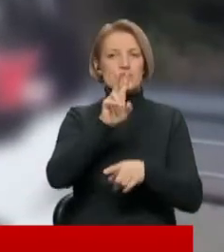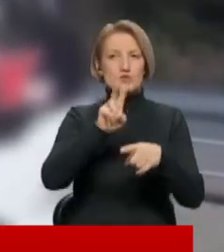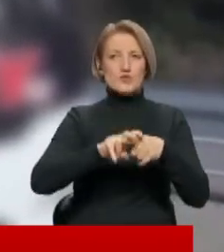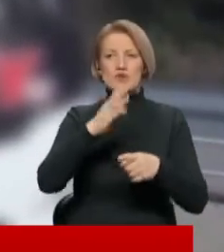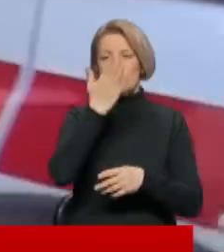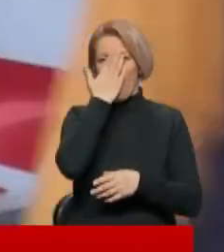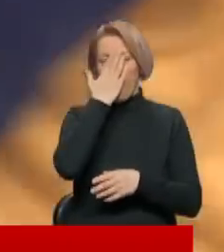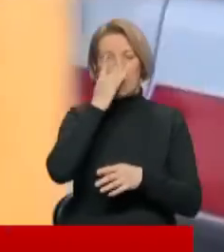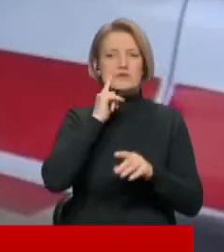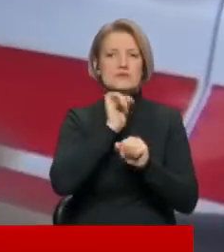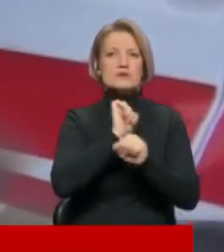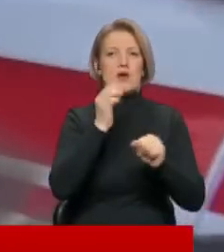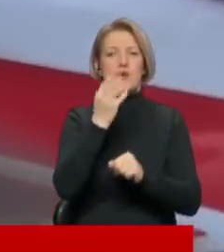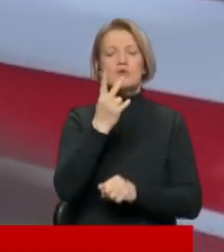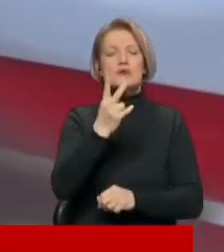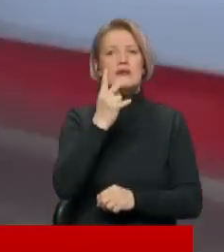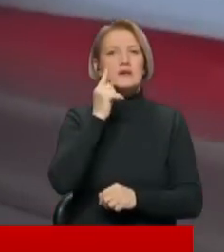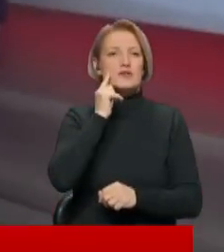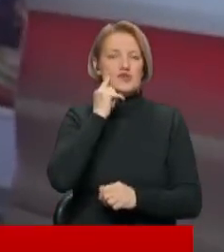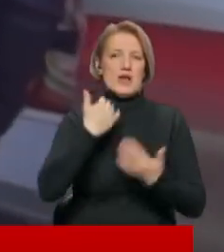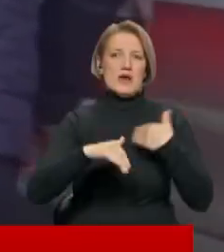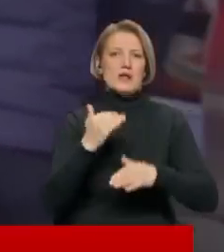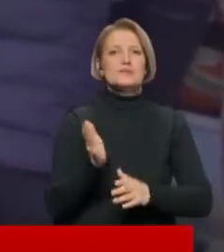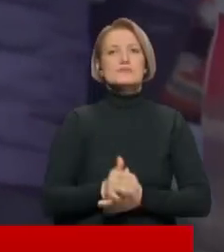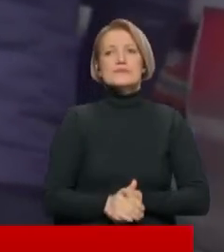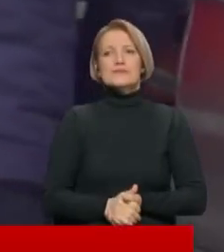kısımdan ciddi hasar aldı 2 yolcu yaralandı